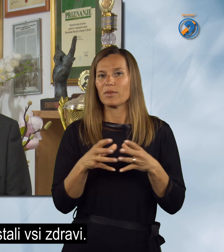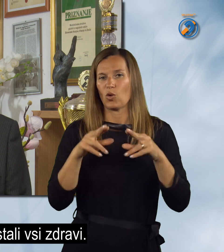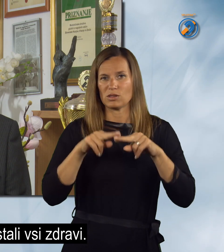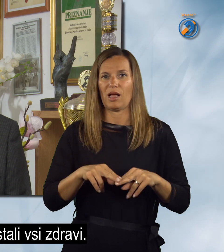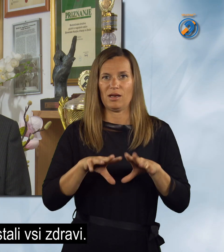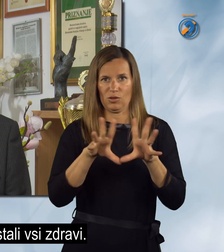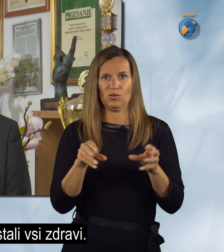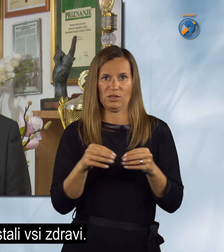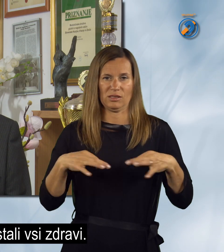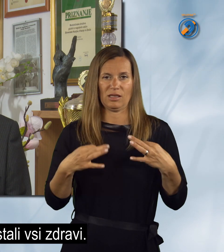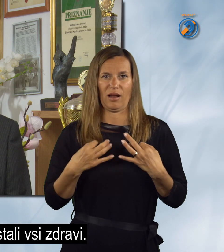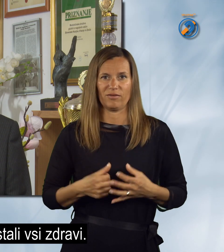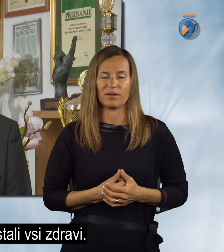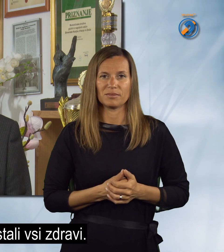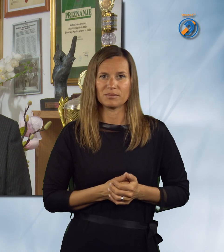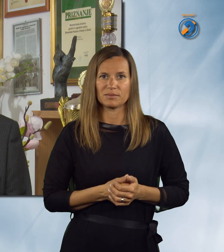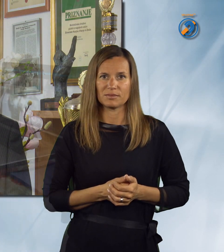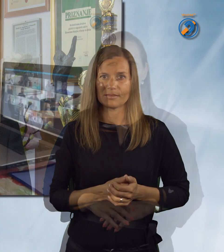vsi zdravi.